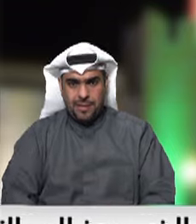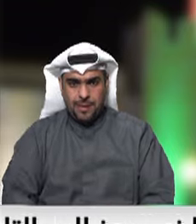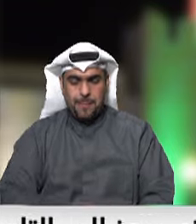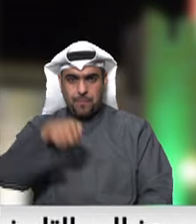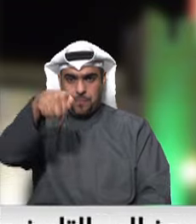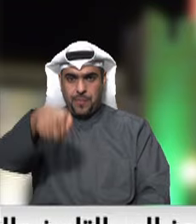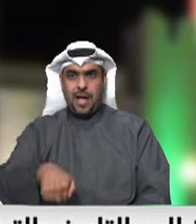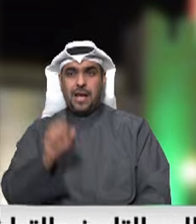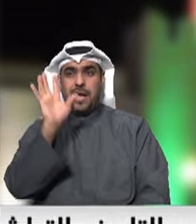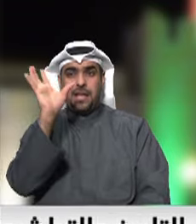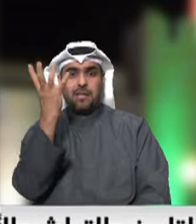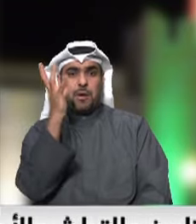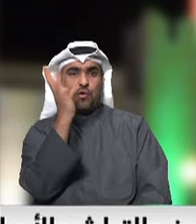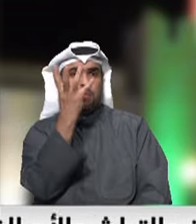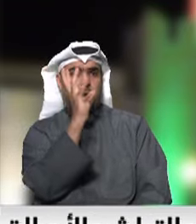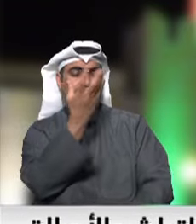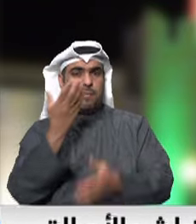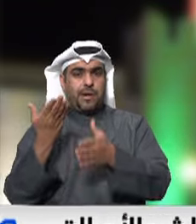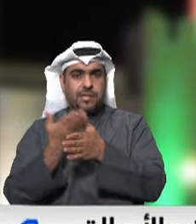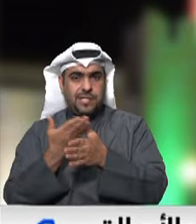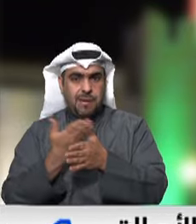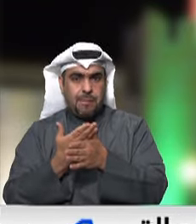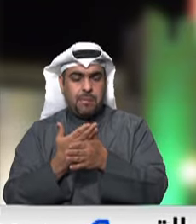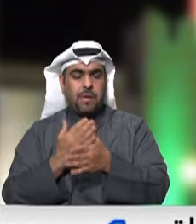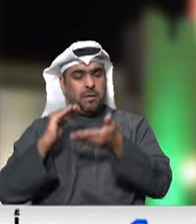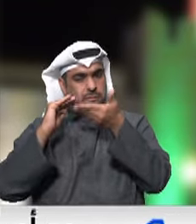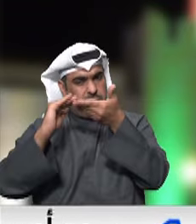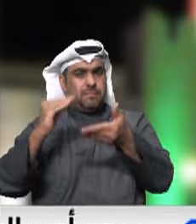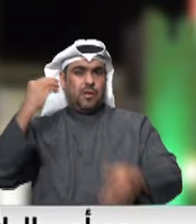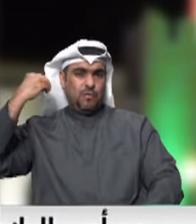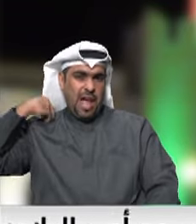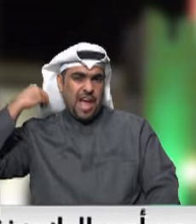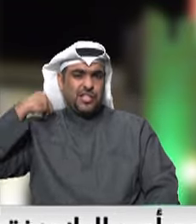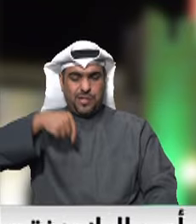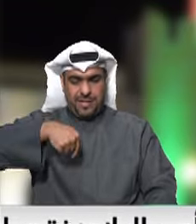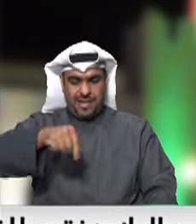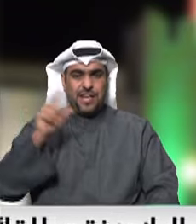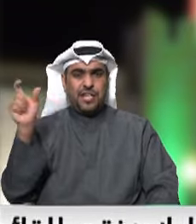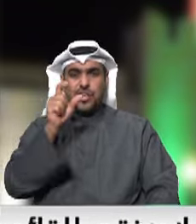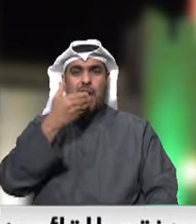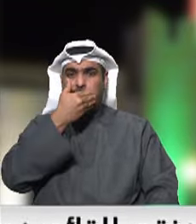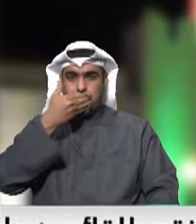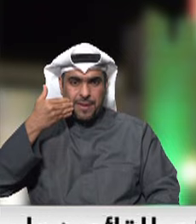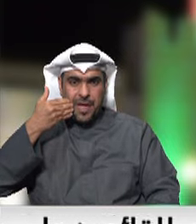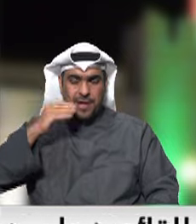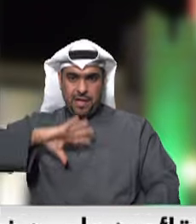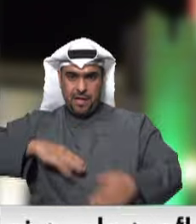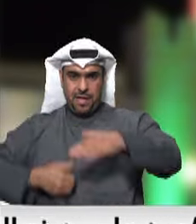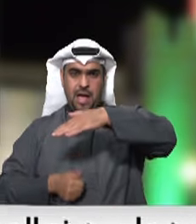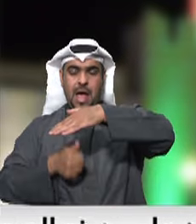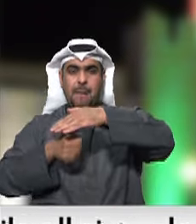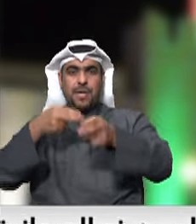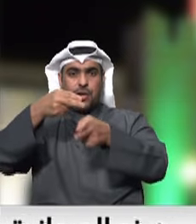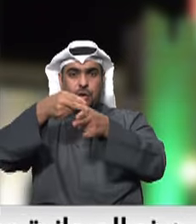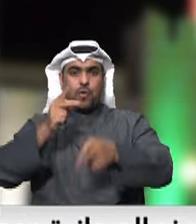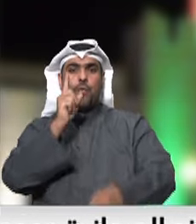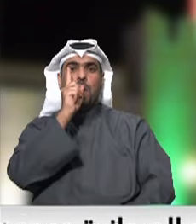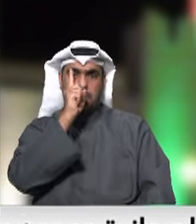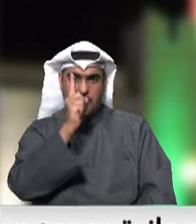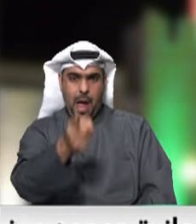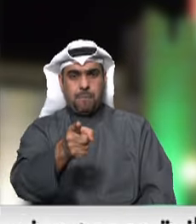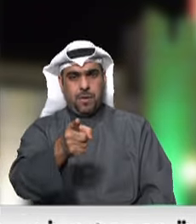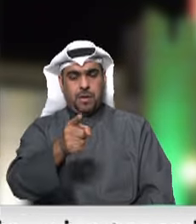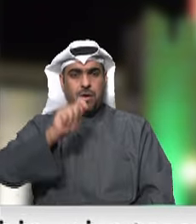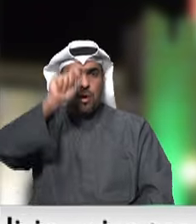الحمله تماشيا مع الدور الانساني لدوله الكويت وتوجيهات قياده السياسيه لتقدم صوره مشرفه للعمل